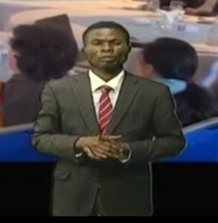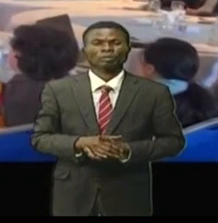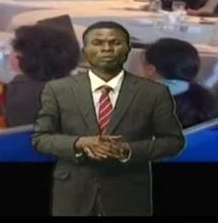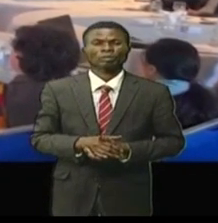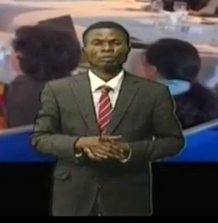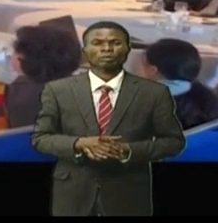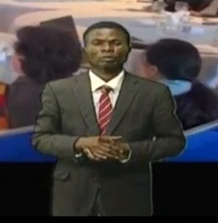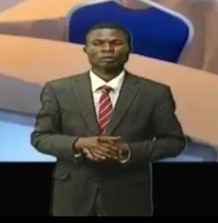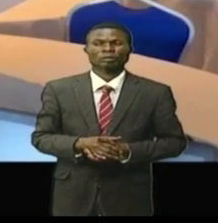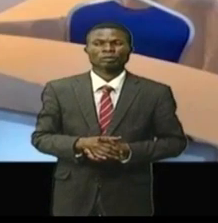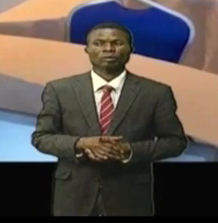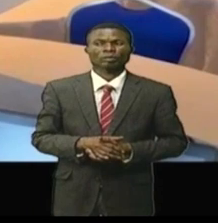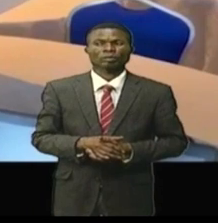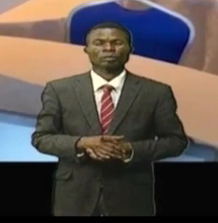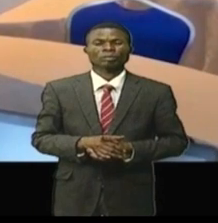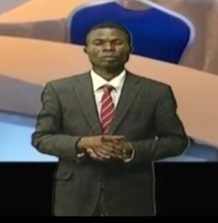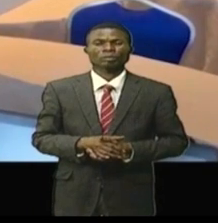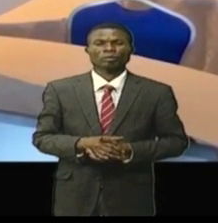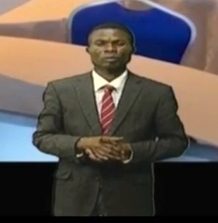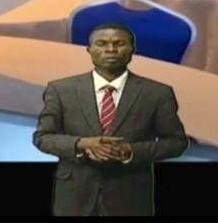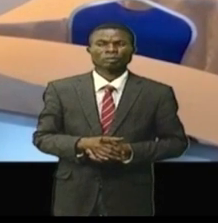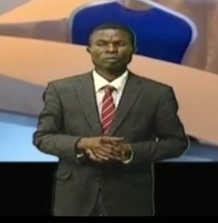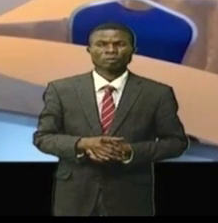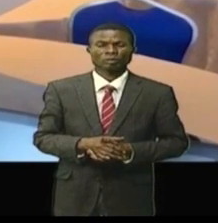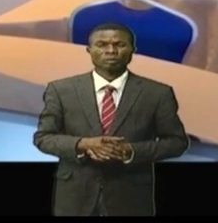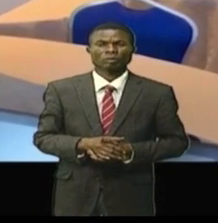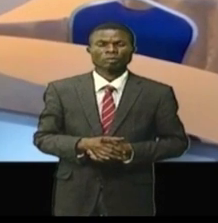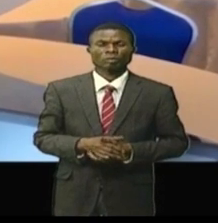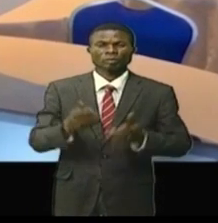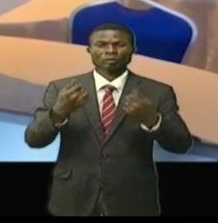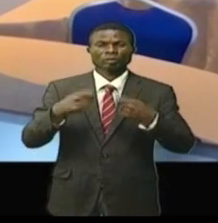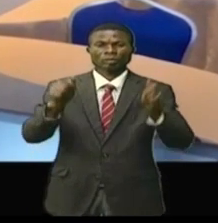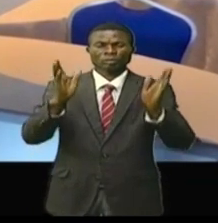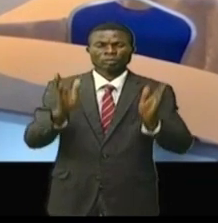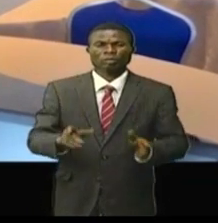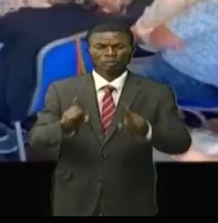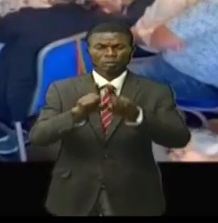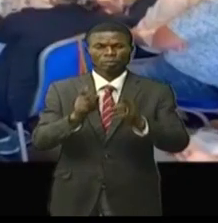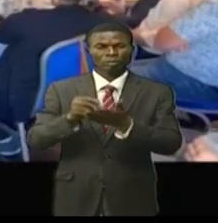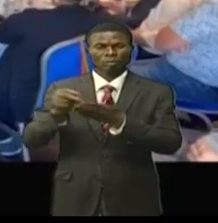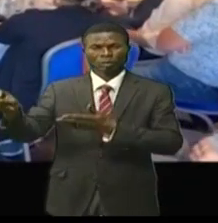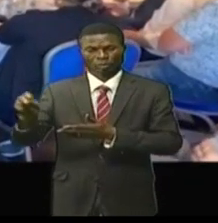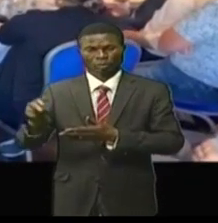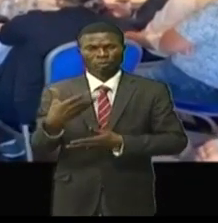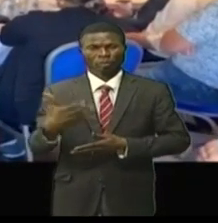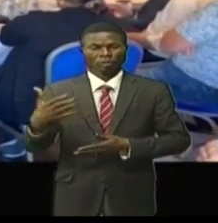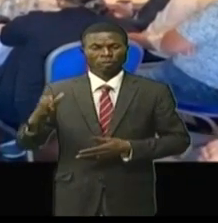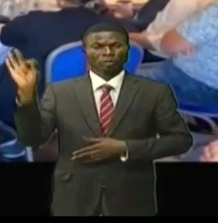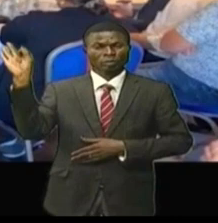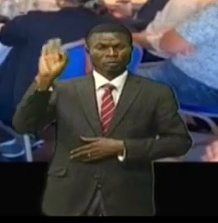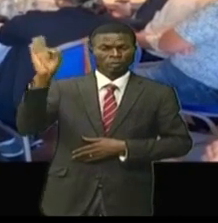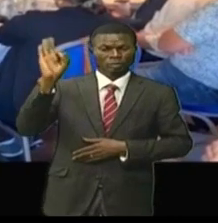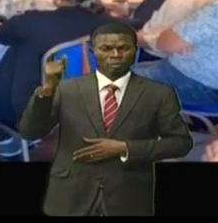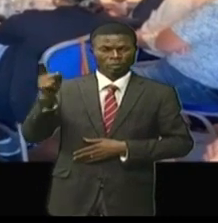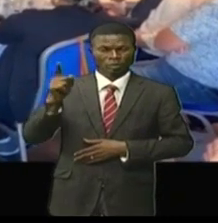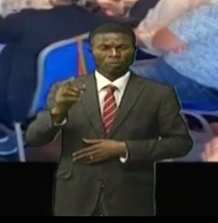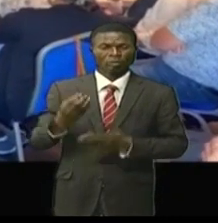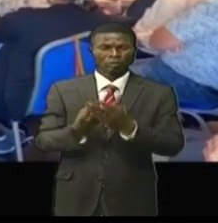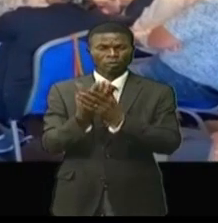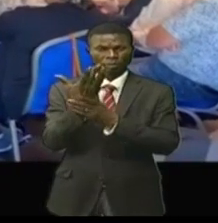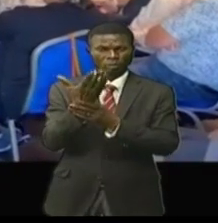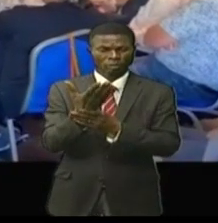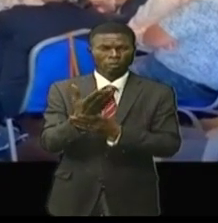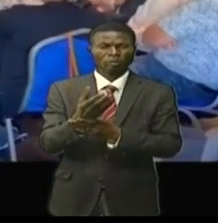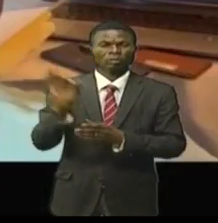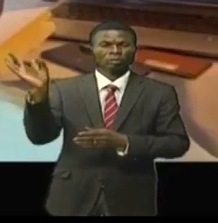Market Initiative, une association des producteurs, vendeurs et acheteurs du crédit carbone qui vise la production de